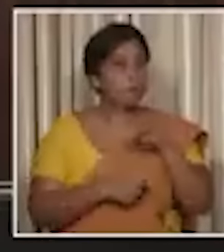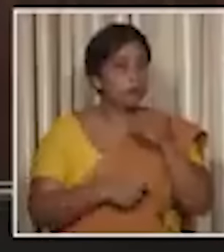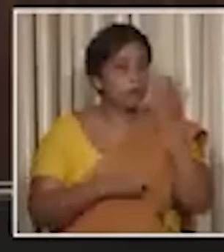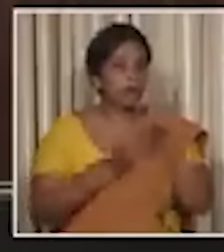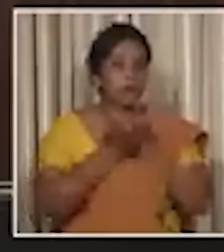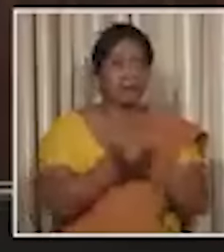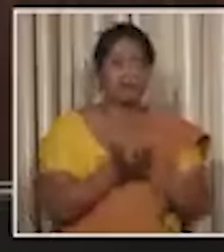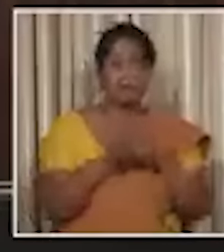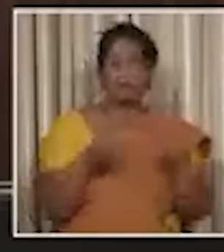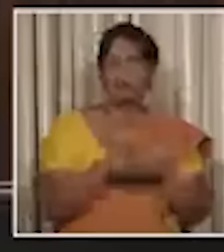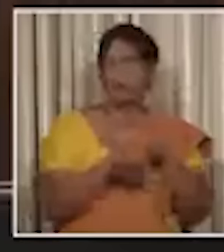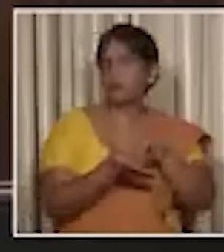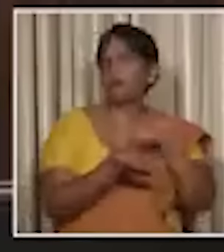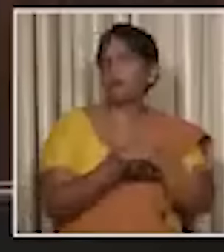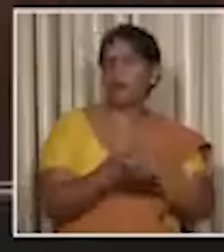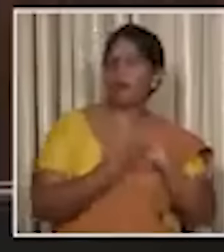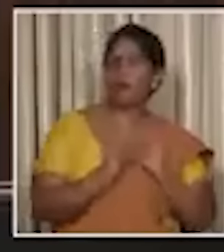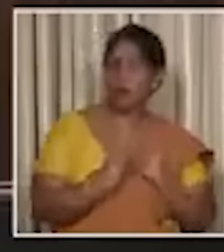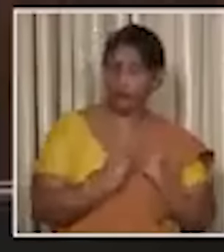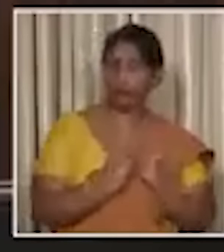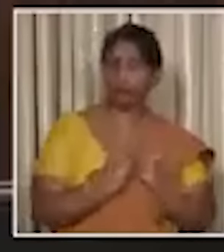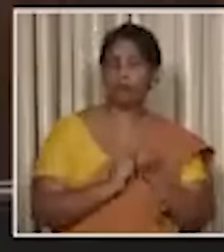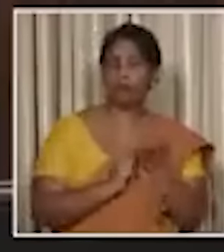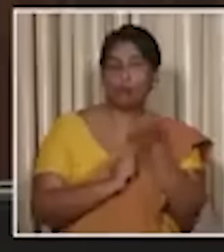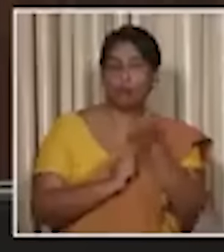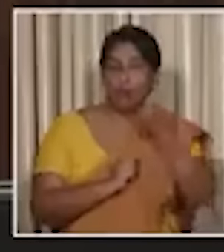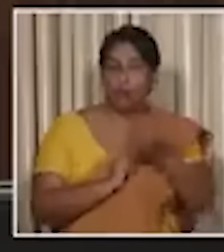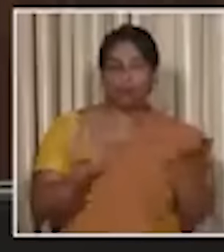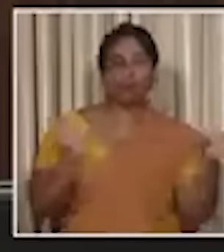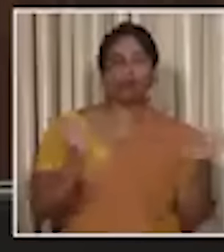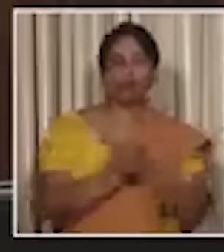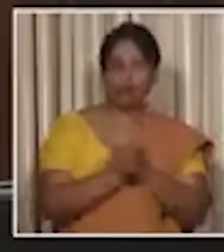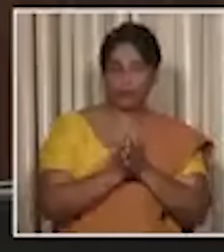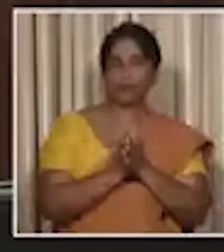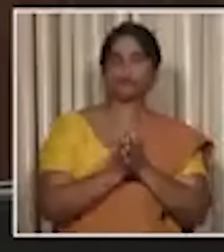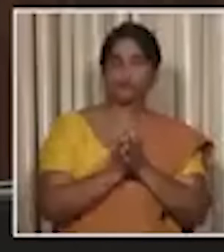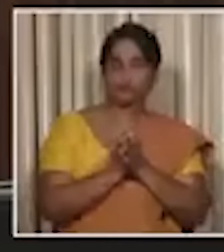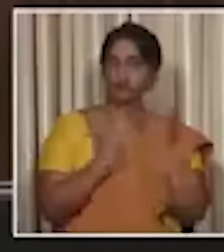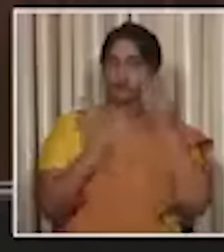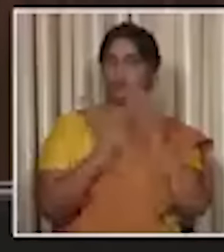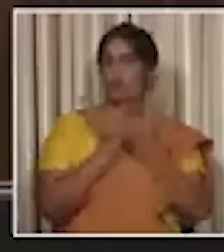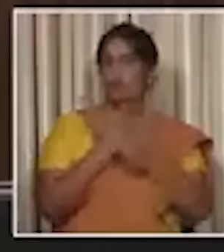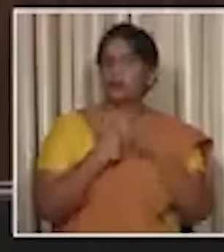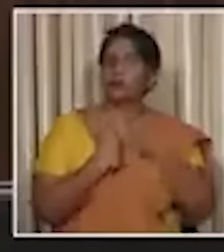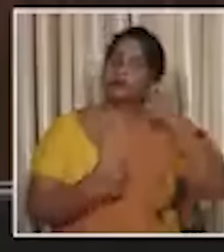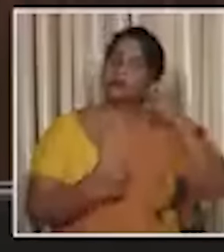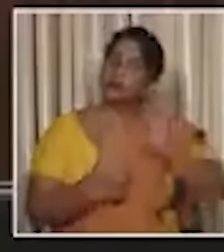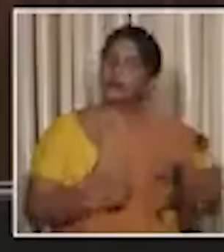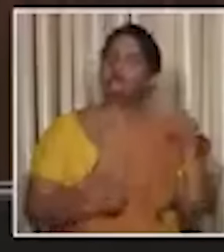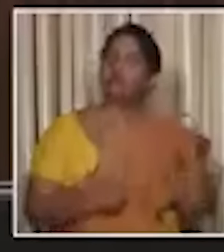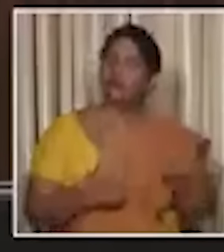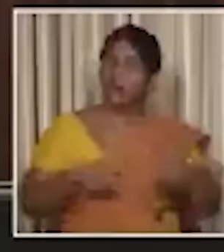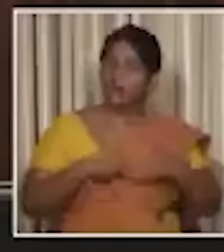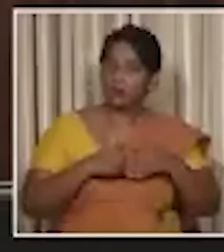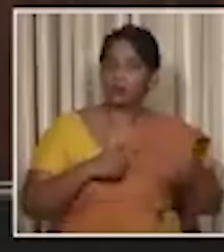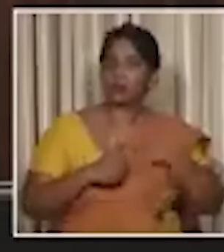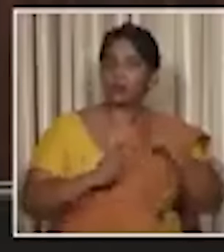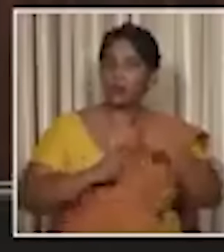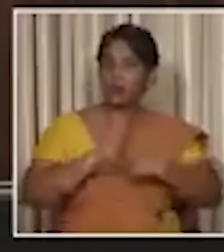நாங்கள் நடவடிக்கை எடுக்க வேண்டும். 1000 வருடங்கள் நாங்கள் வாழப்போவது இல்லை. 70-80 வருடங்கள் வாழ்கின்ற பிரஜைகள் நாங்கள். ஒவ்வொரு